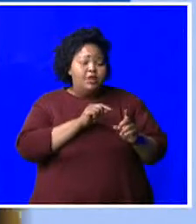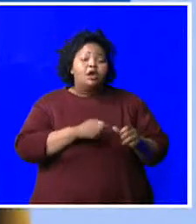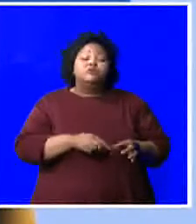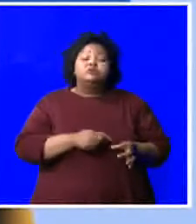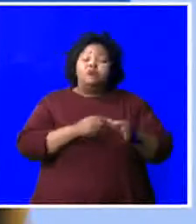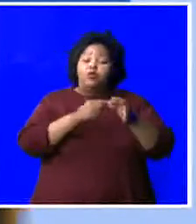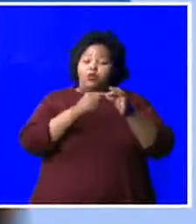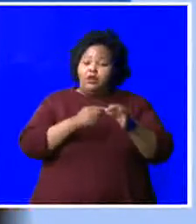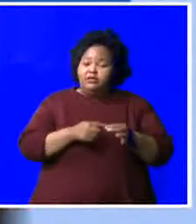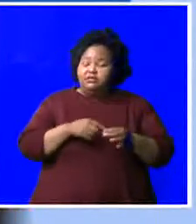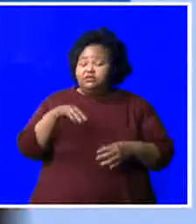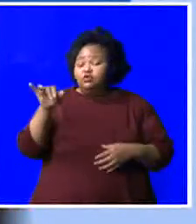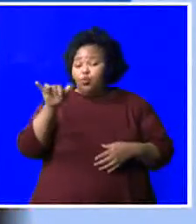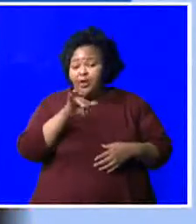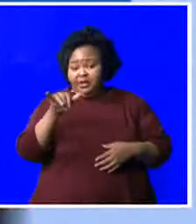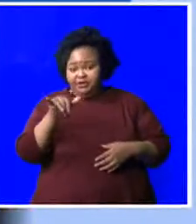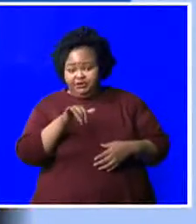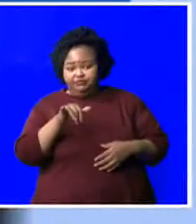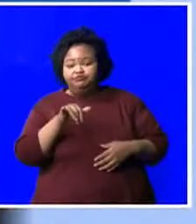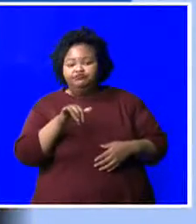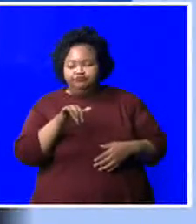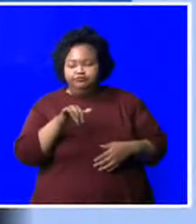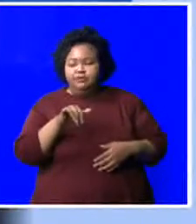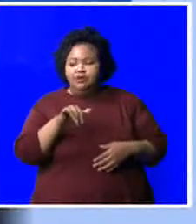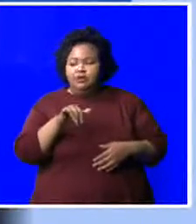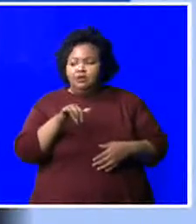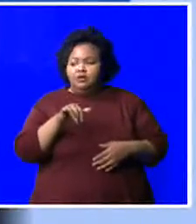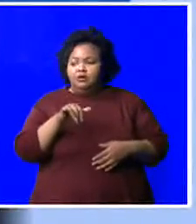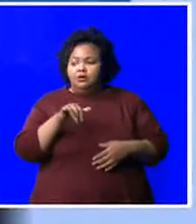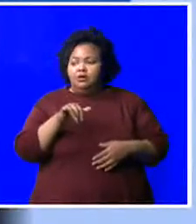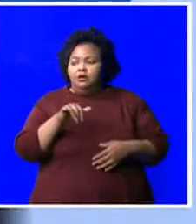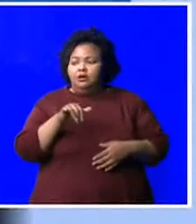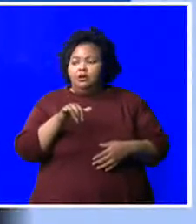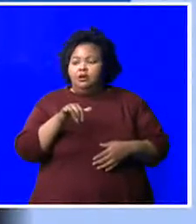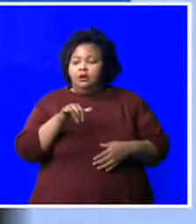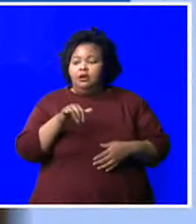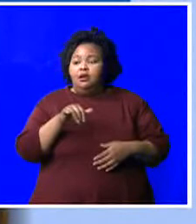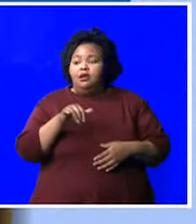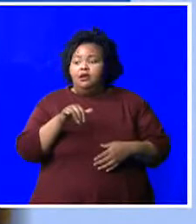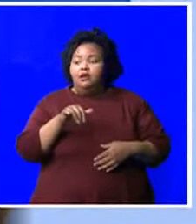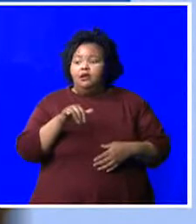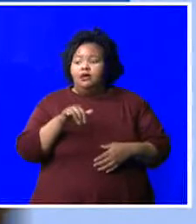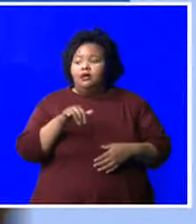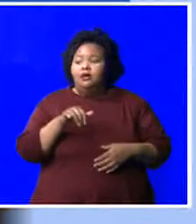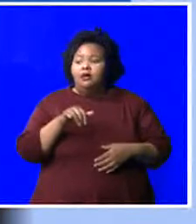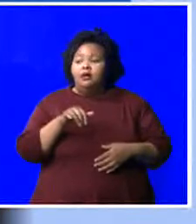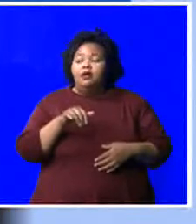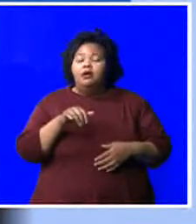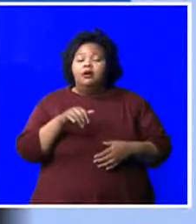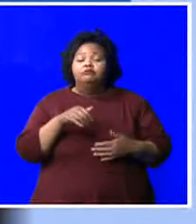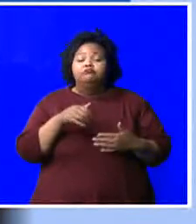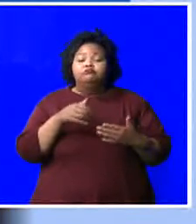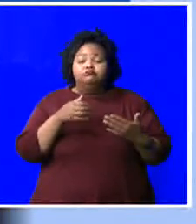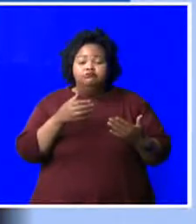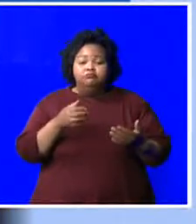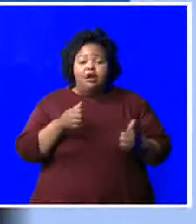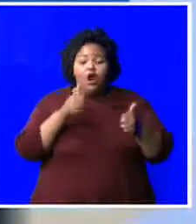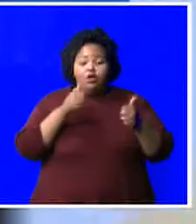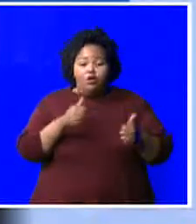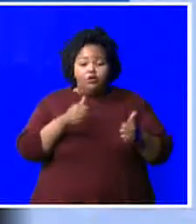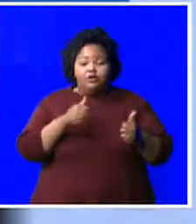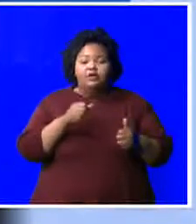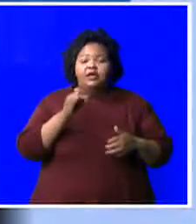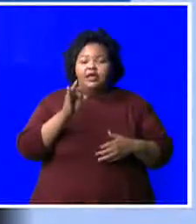nje mngane wamakhosi vele ukuhamba embili kulobuholi ngilokuthi usive lesive sakho